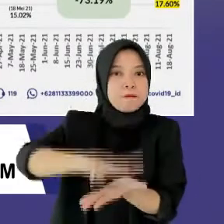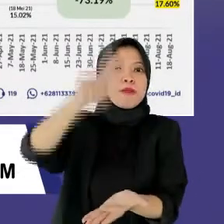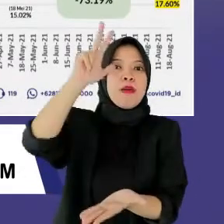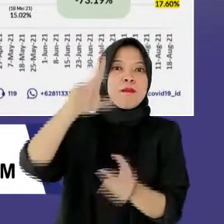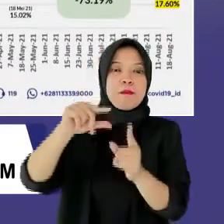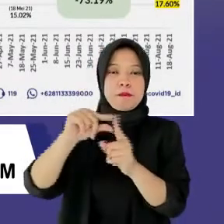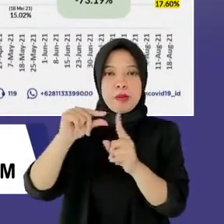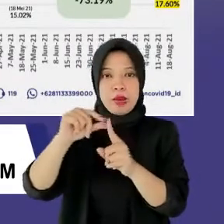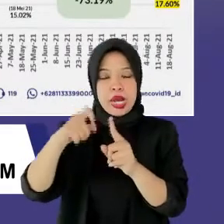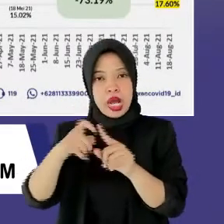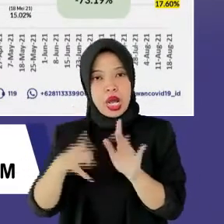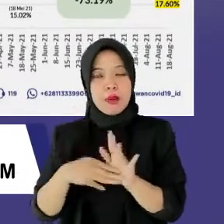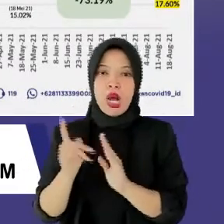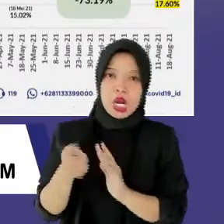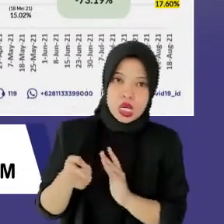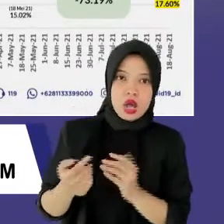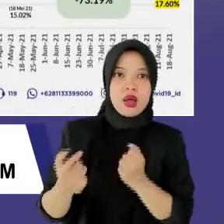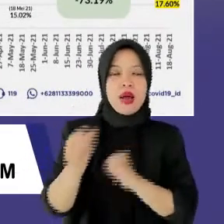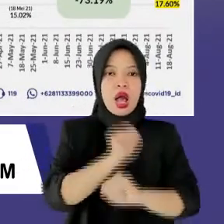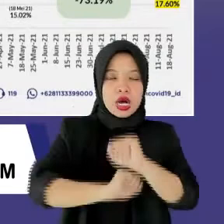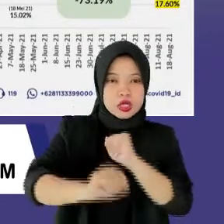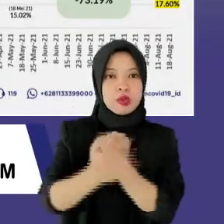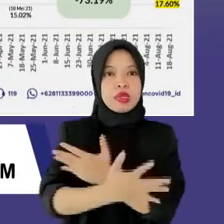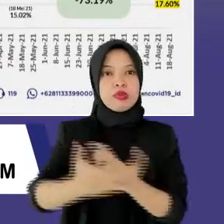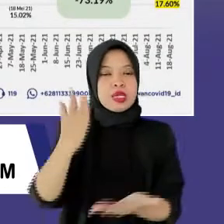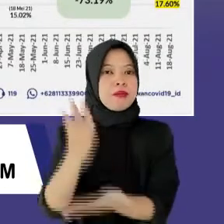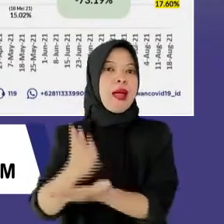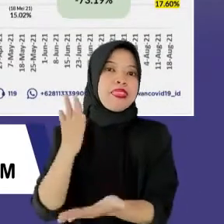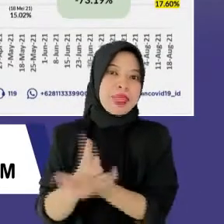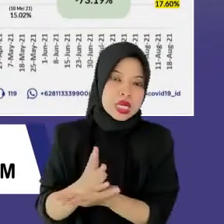diterapkannya PPKM, mobilitas